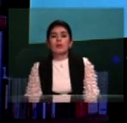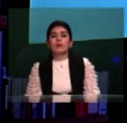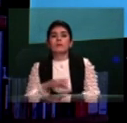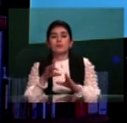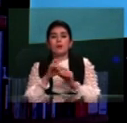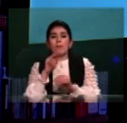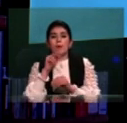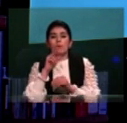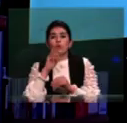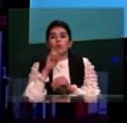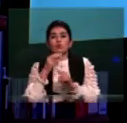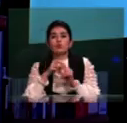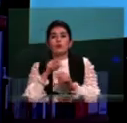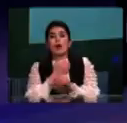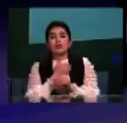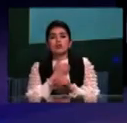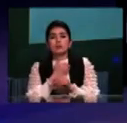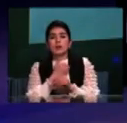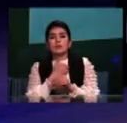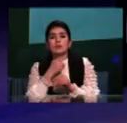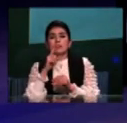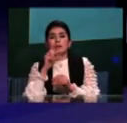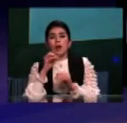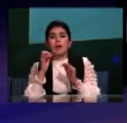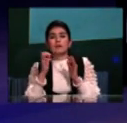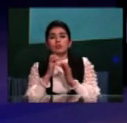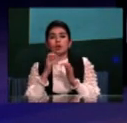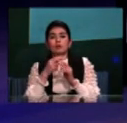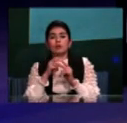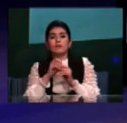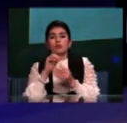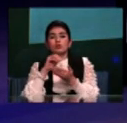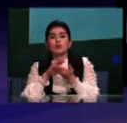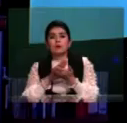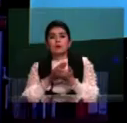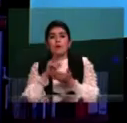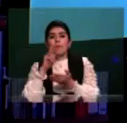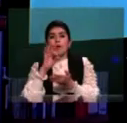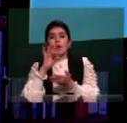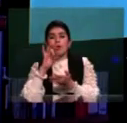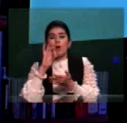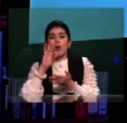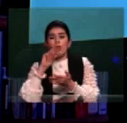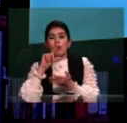Выбираем папку, которую мы хотим заархивировать и установить на нее пароль.